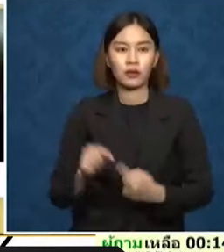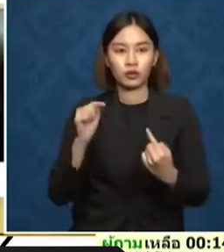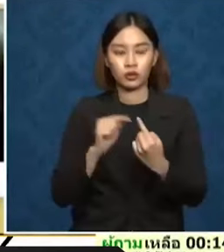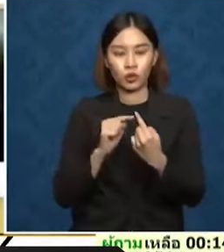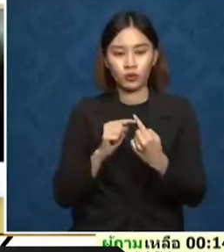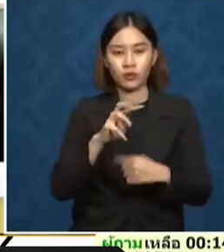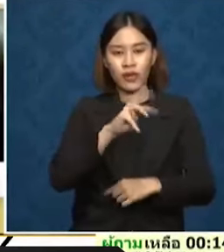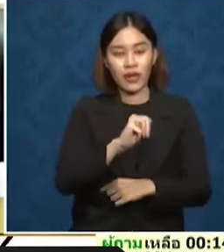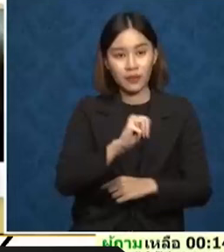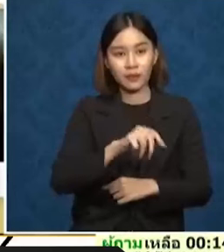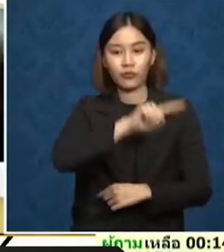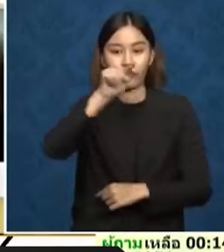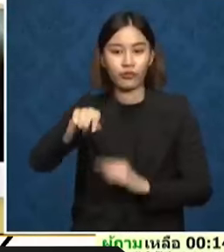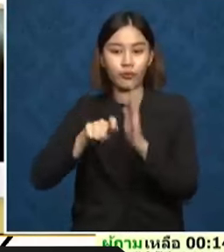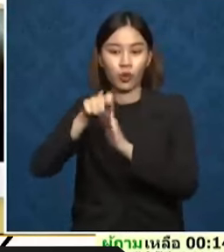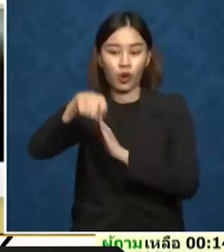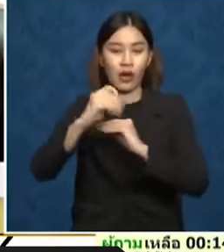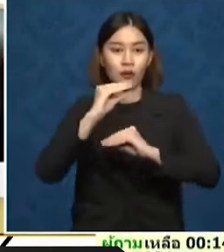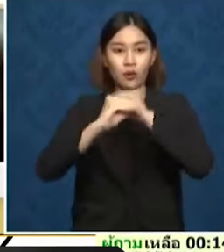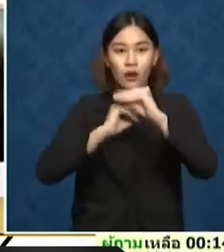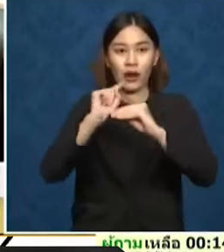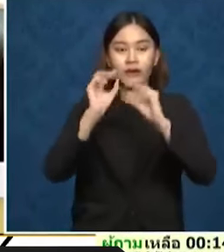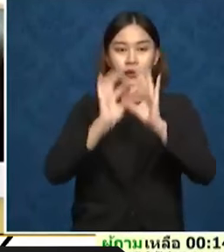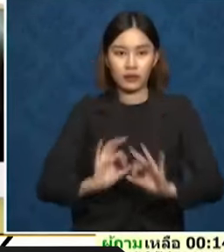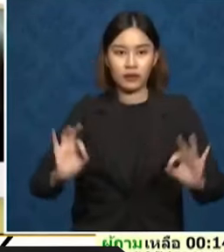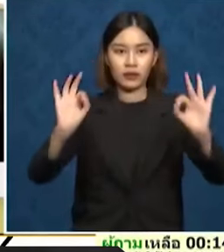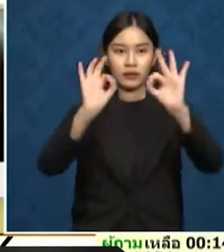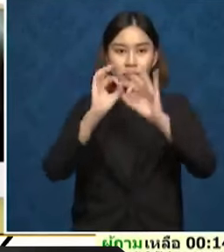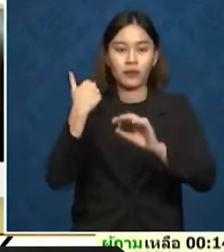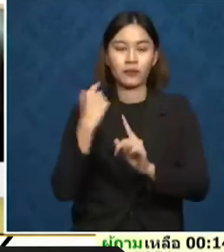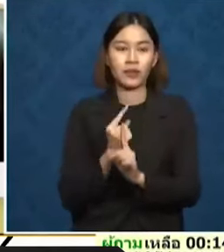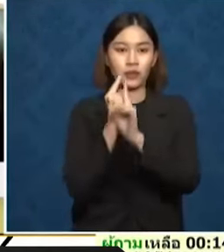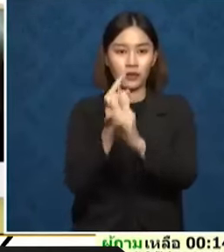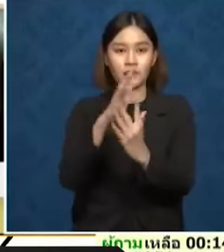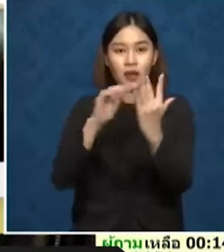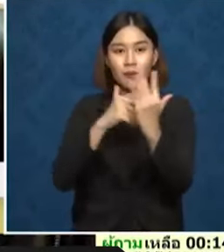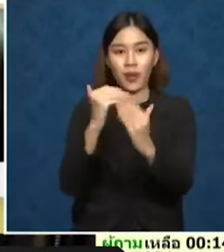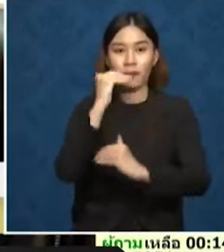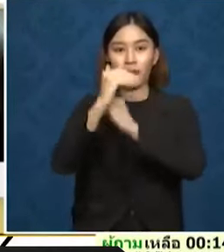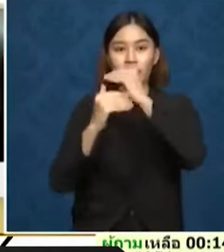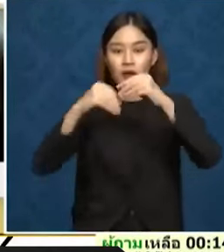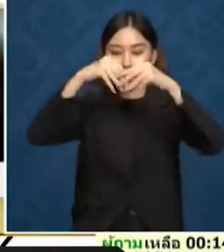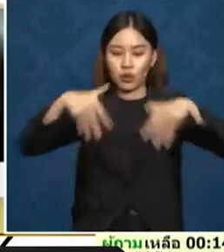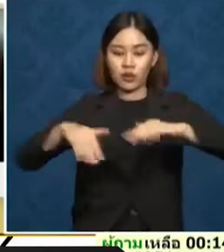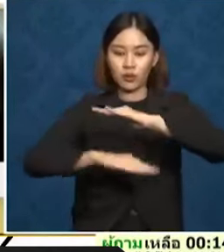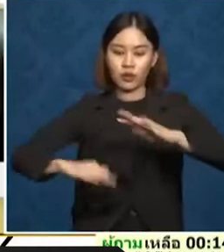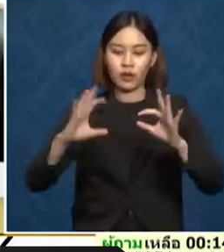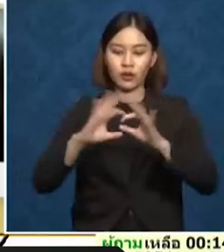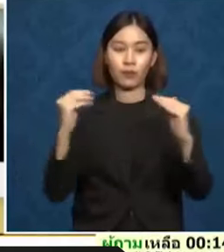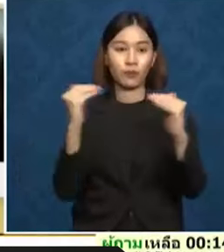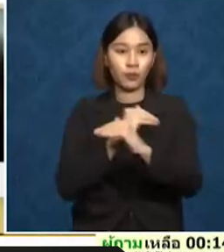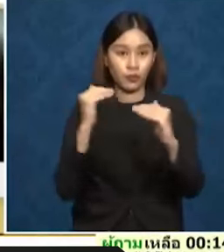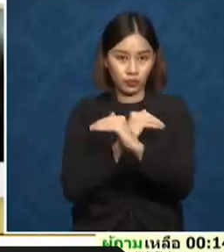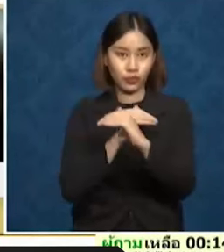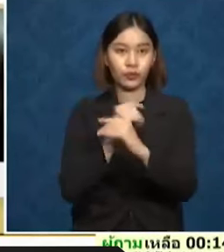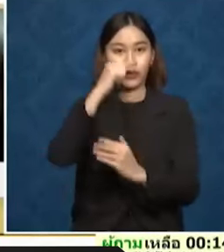ราชถือว่าเป็นโครงการหนึ่งที่มีความสำคัญตามแผนพัฒนาโครงสร้างพื้นฐานด้านคมนาคมขนส่งของ